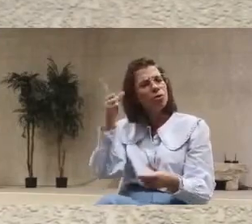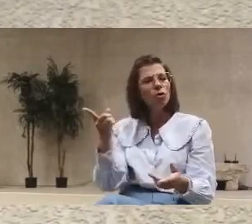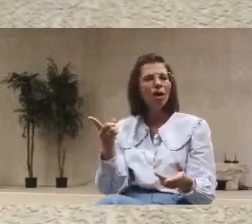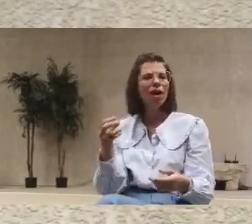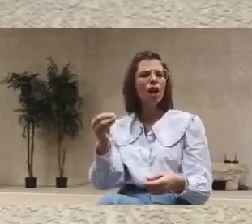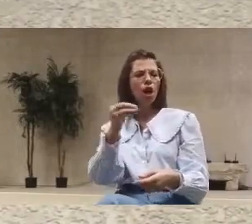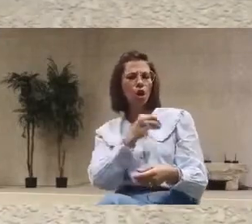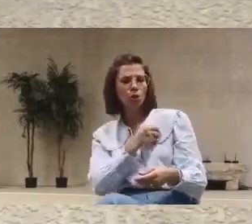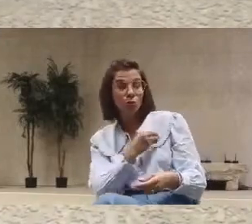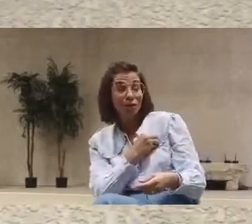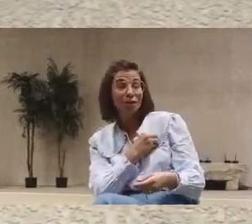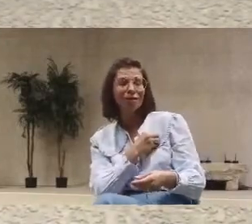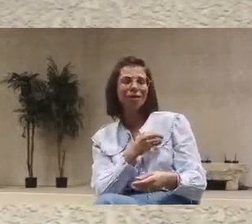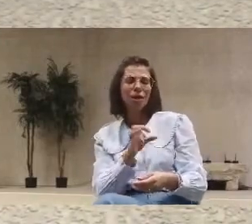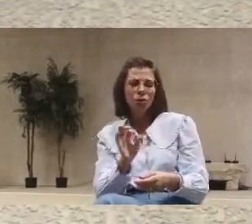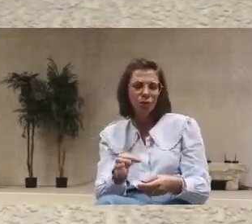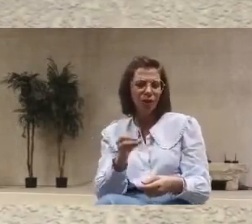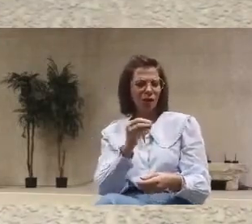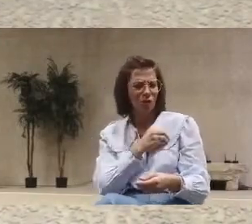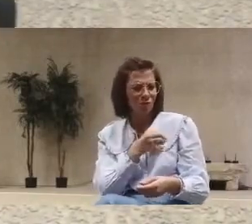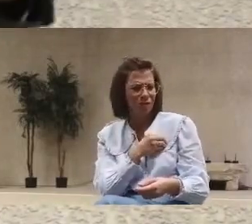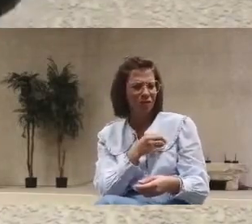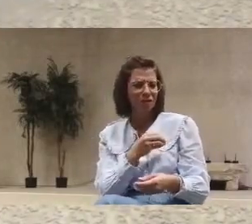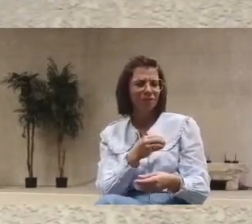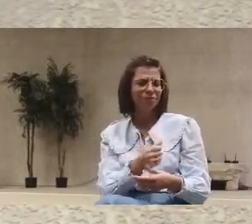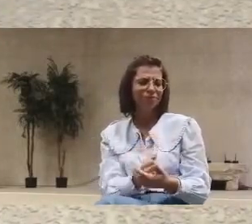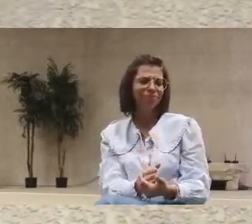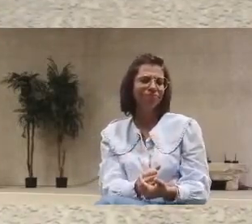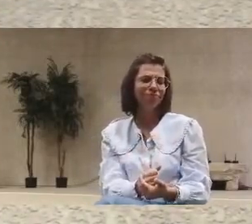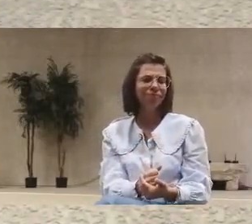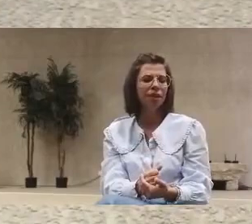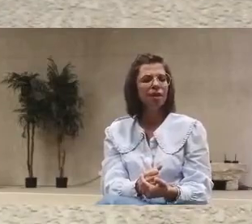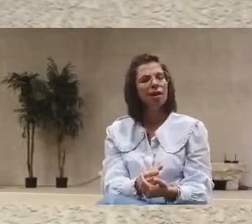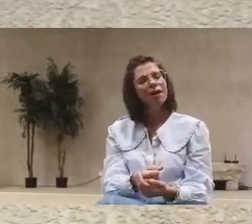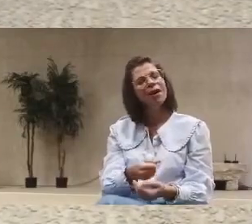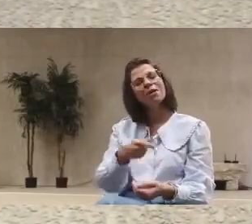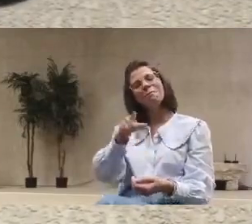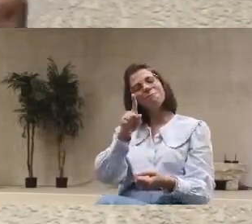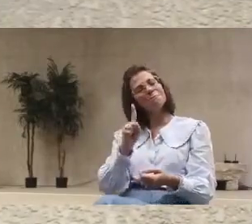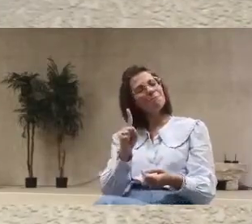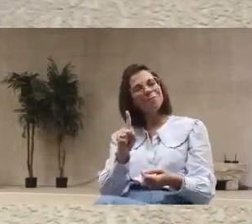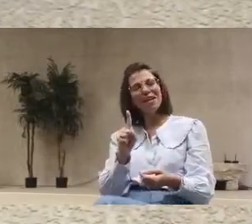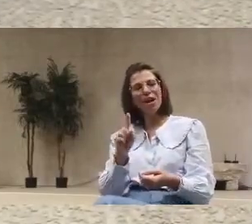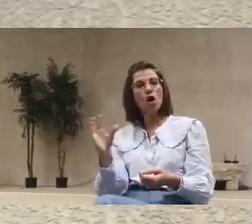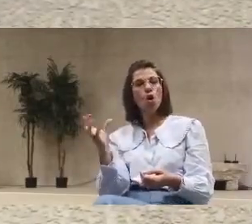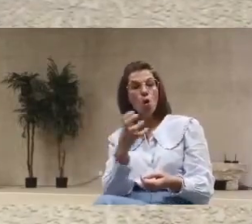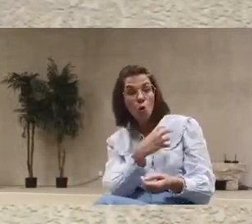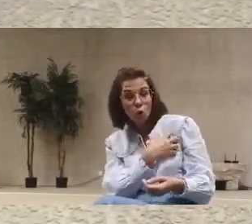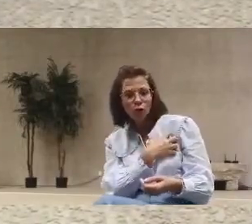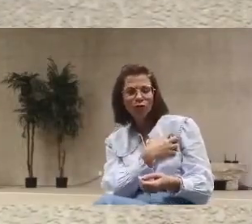le prince, Jésus, le roi, il viendra, et vous savez que pendant ce temps-là,